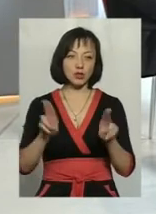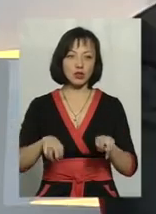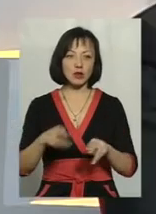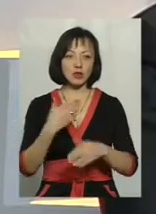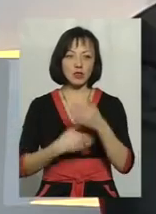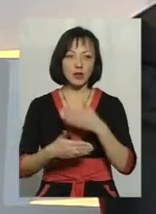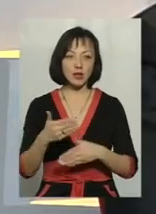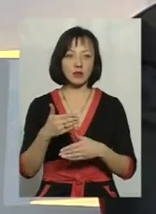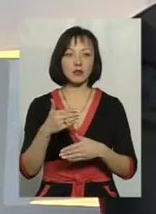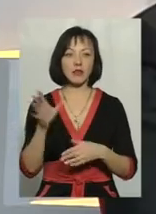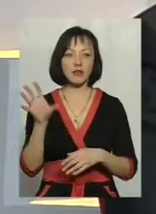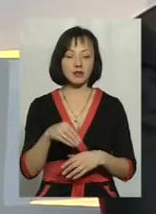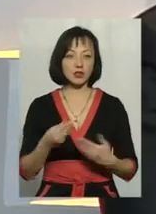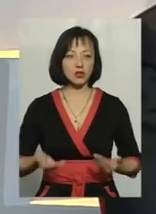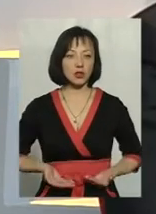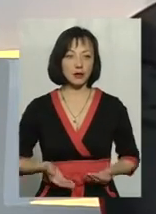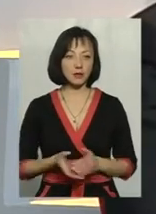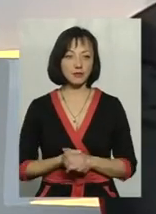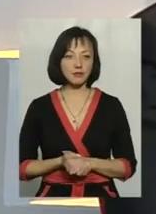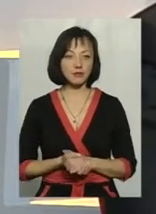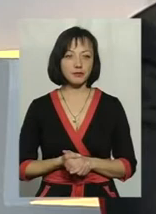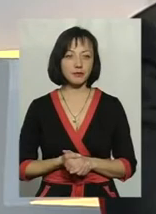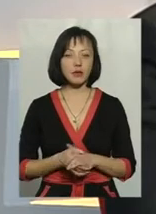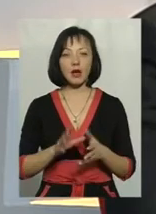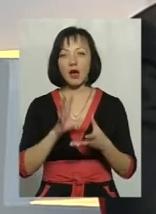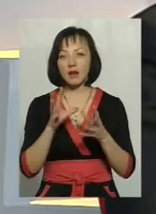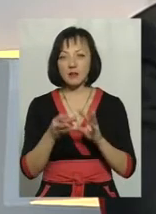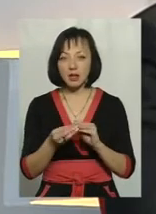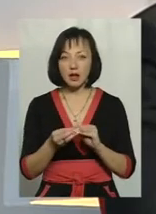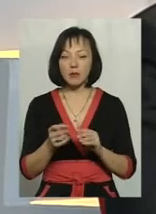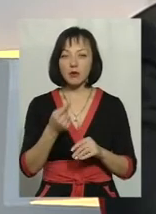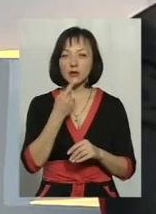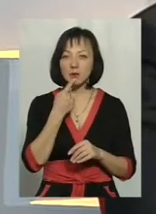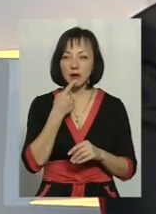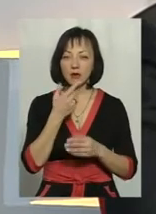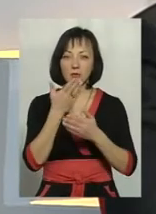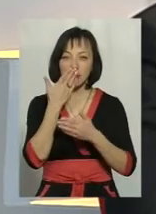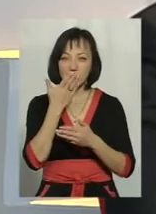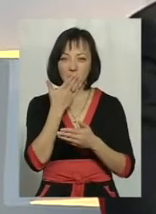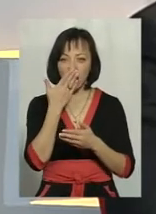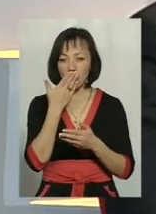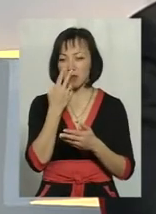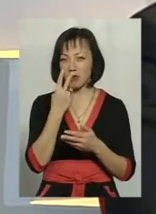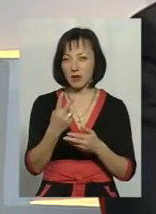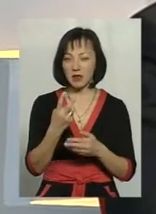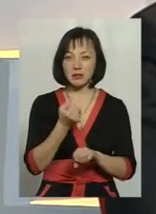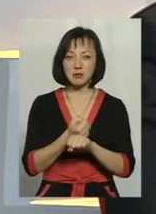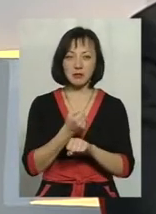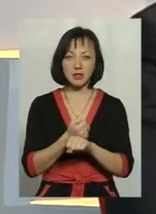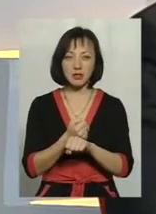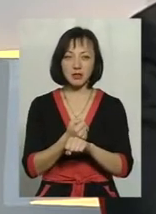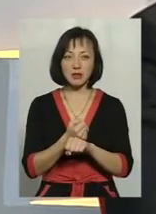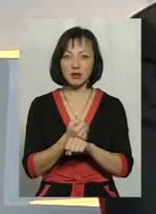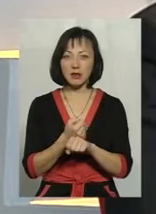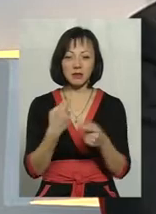інвалідами на все життя. А взагалі по смаку, по запаху, по зовнішньому вигляду етиловий спирт від